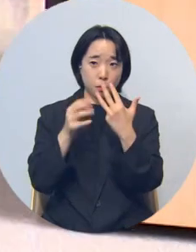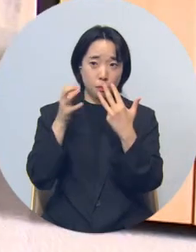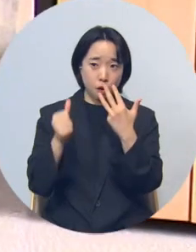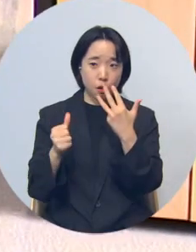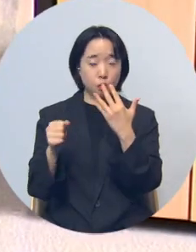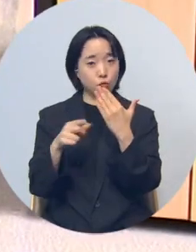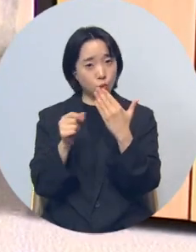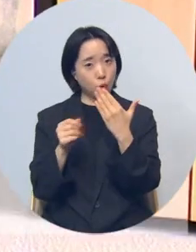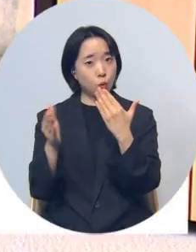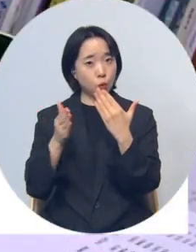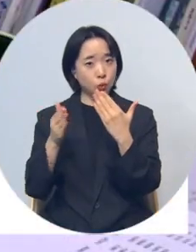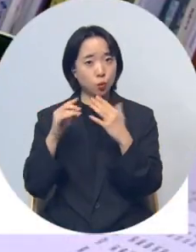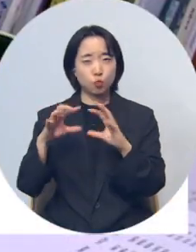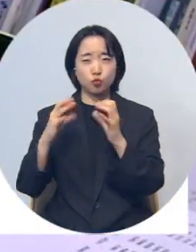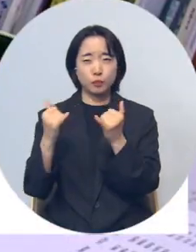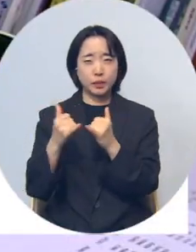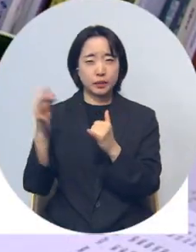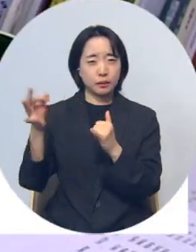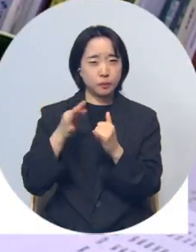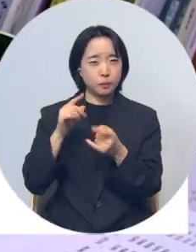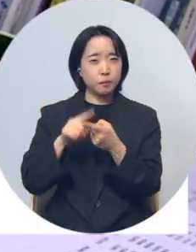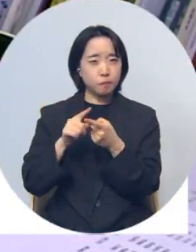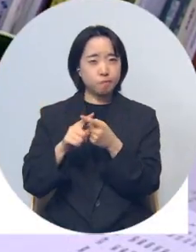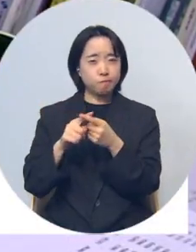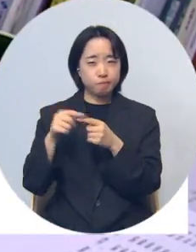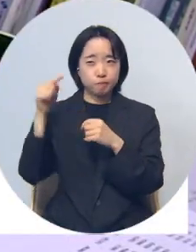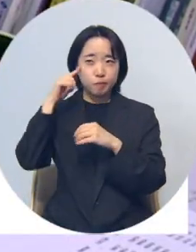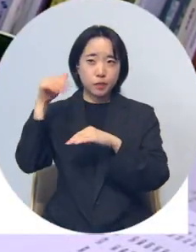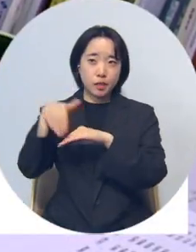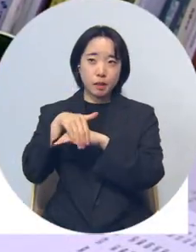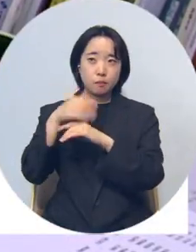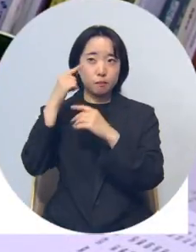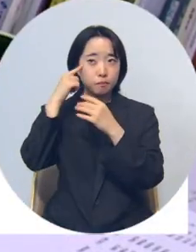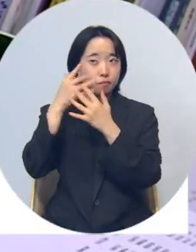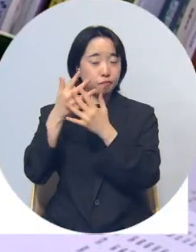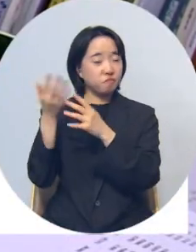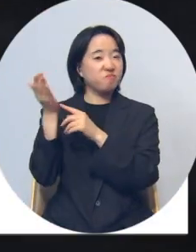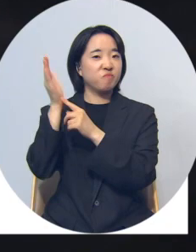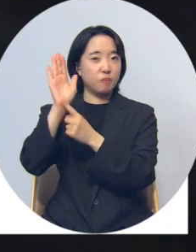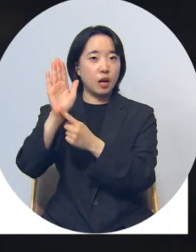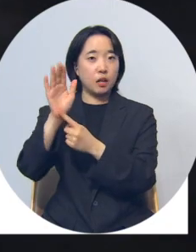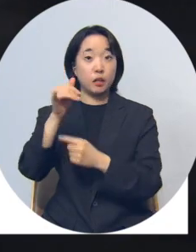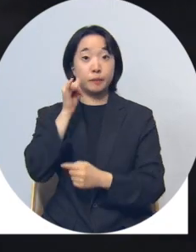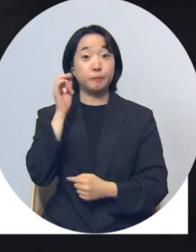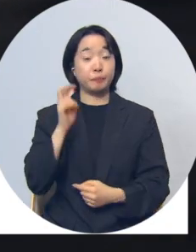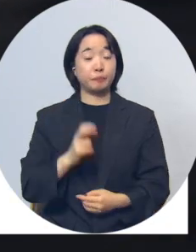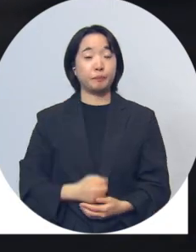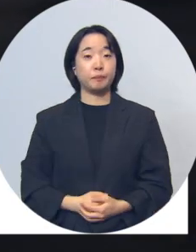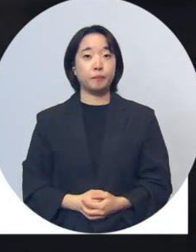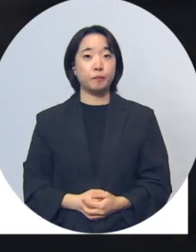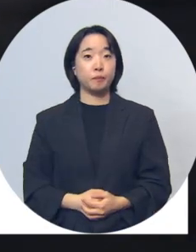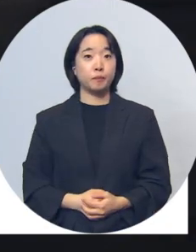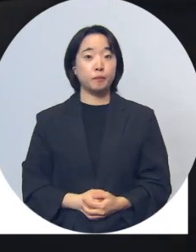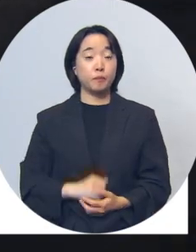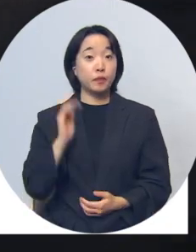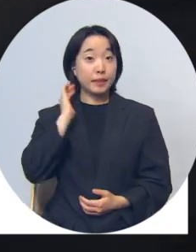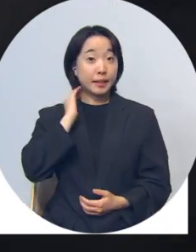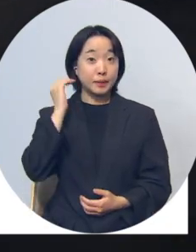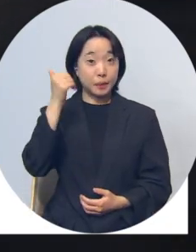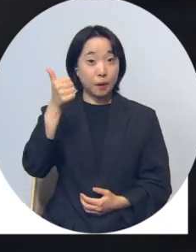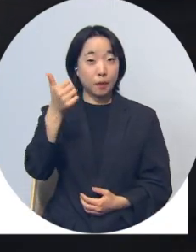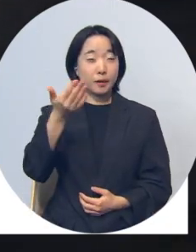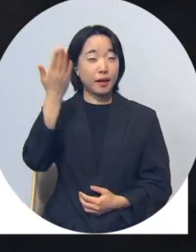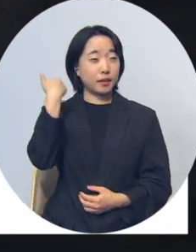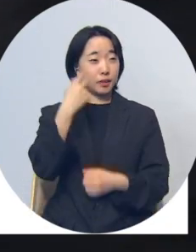이런 내용에 국민연금 개혁한 림을 발표할 걸로 보입니다 윤대은 2주년 기자